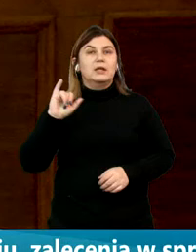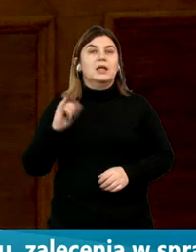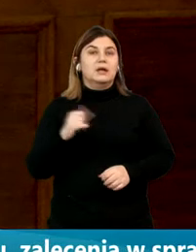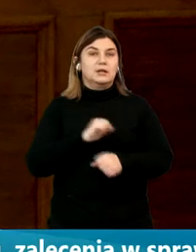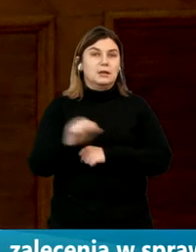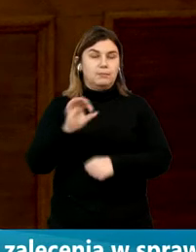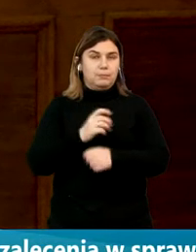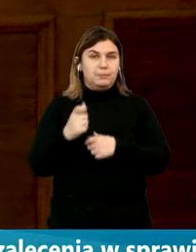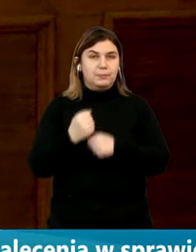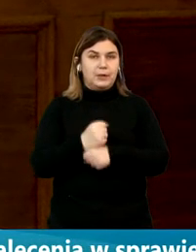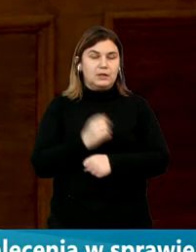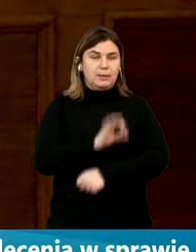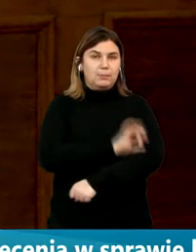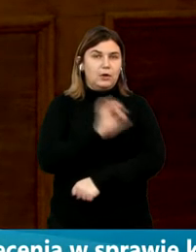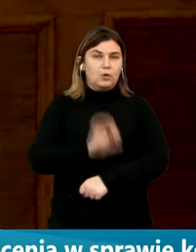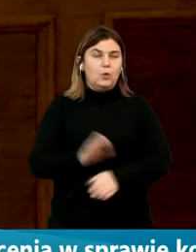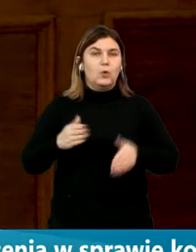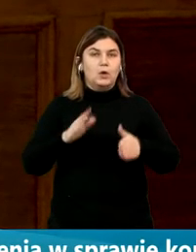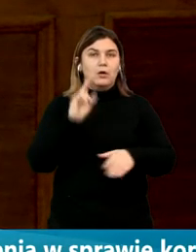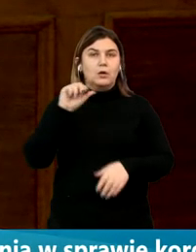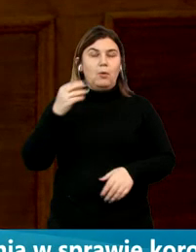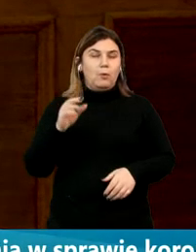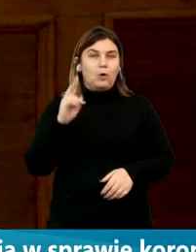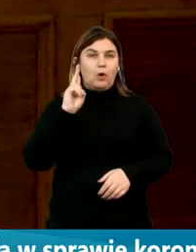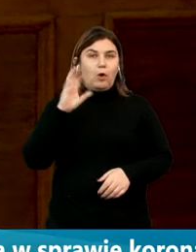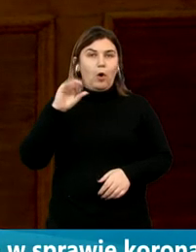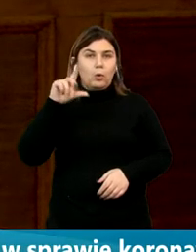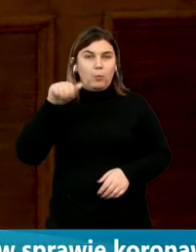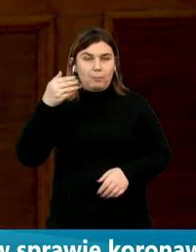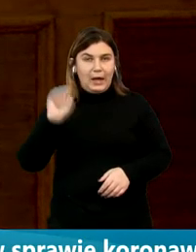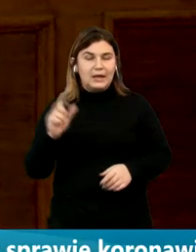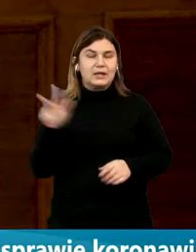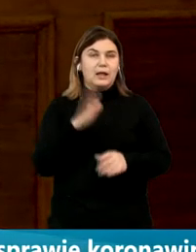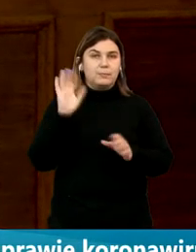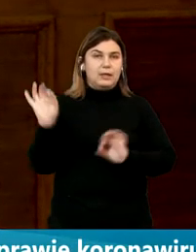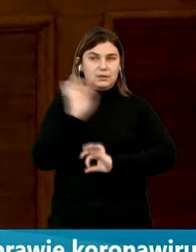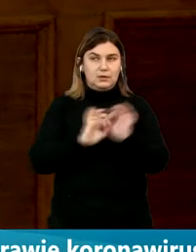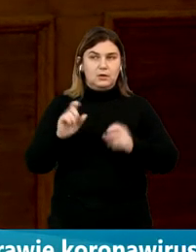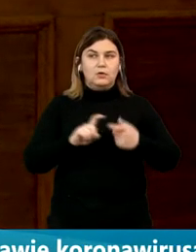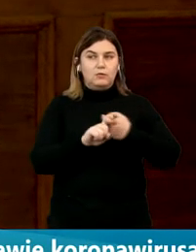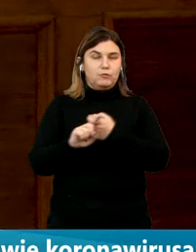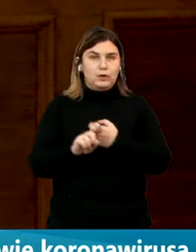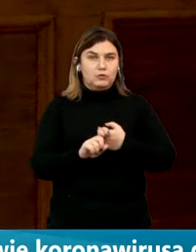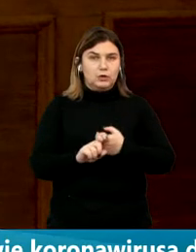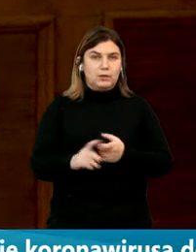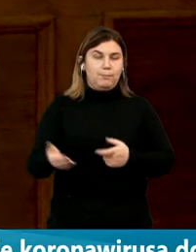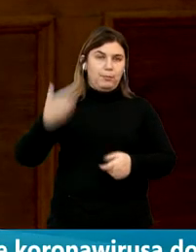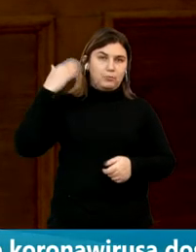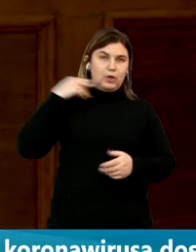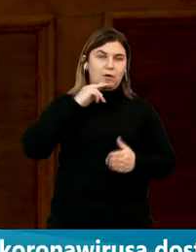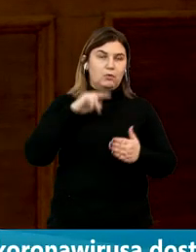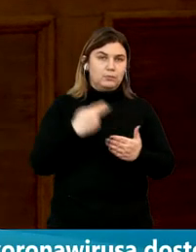prace projektowe w ulicy Kolumba? Kiedy planowane jest rozpoczęcie remontu? No to pytanie wiąże się trochę z tym moją poprzednią